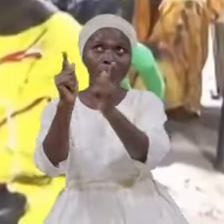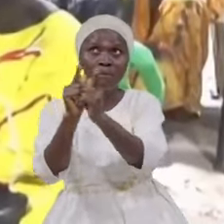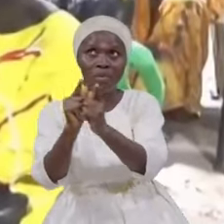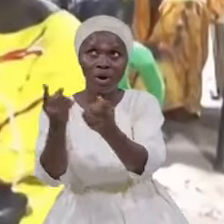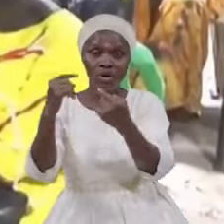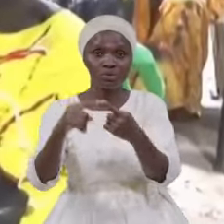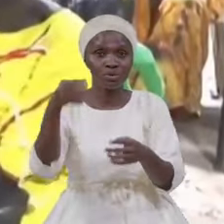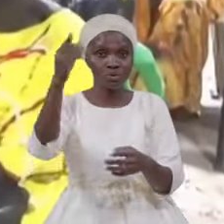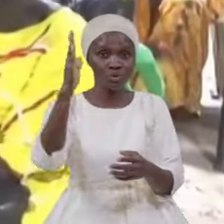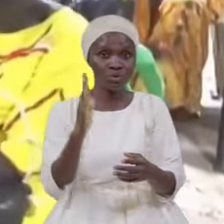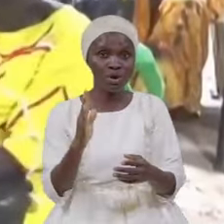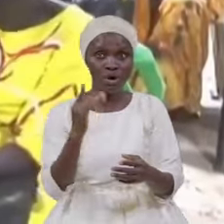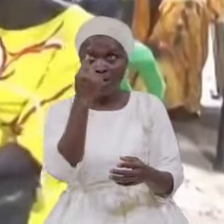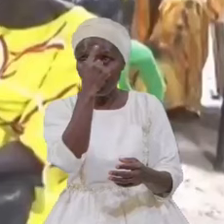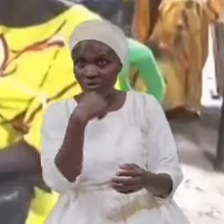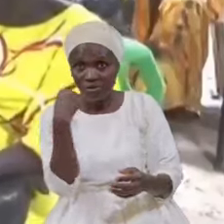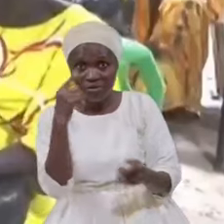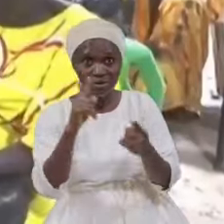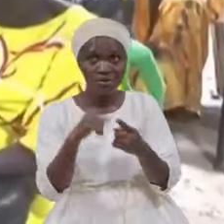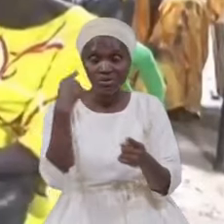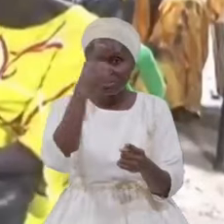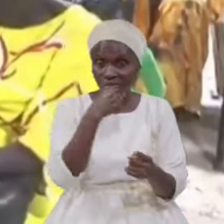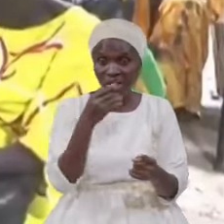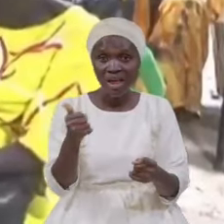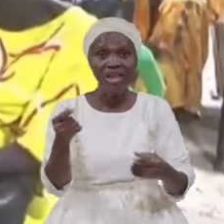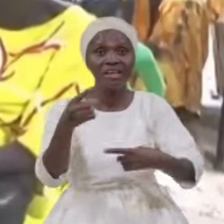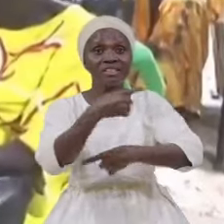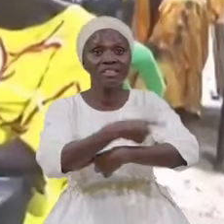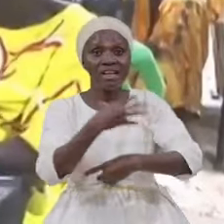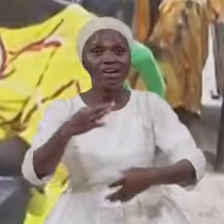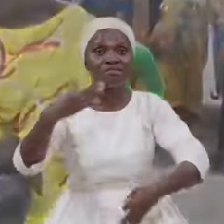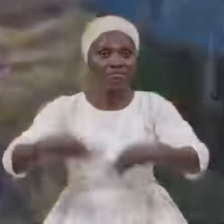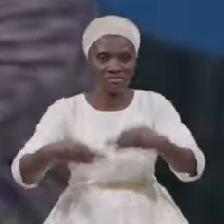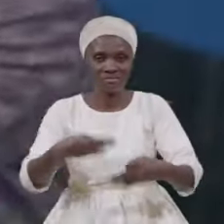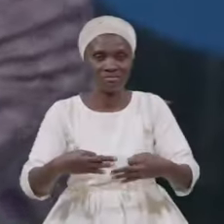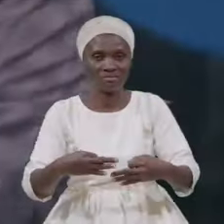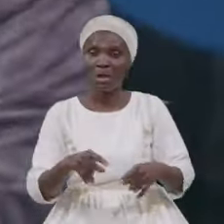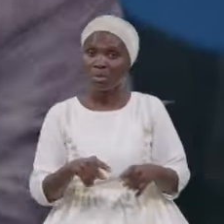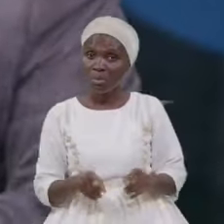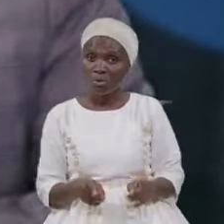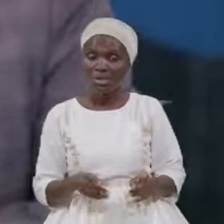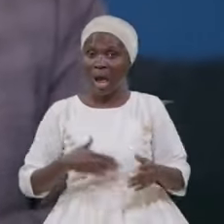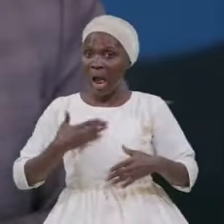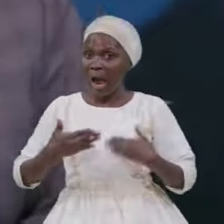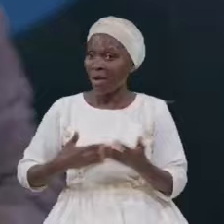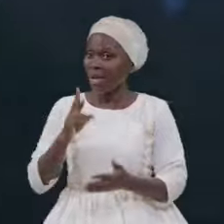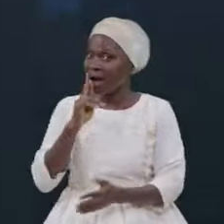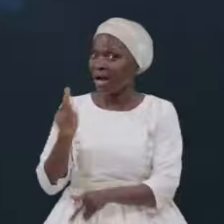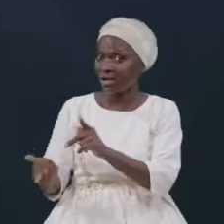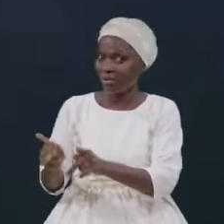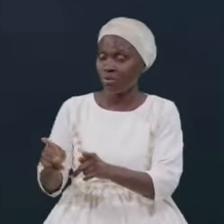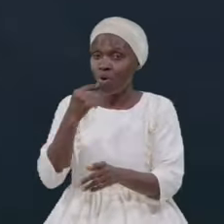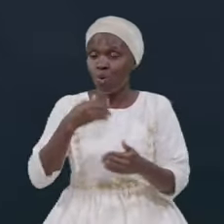du compte rendu. Mais heureux sont ceux qui auront bien utilisé le jour de